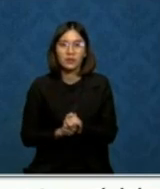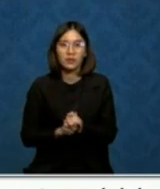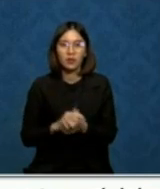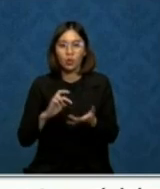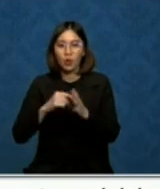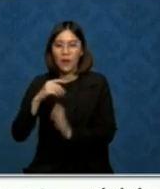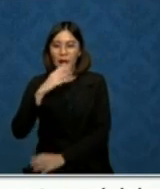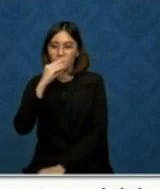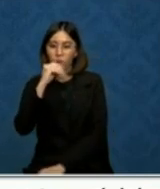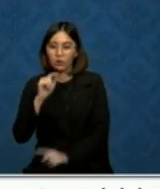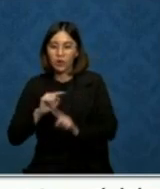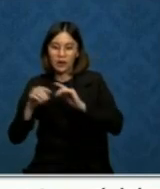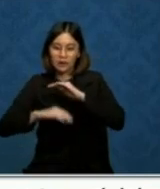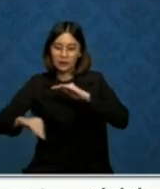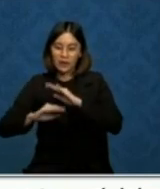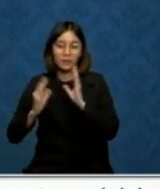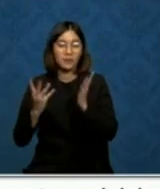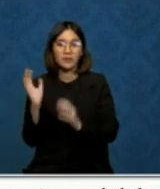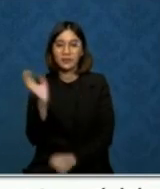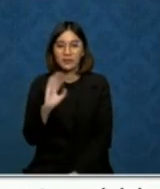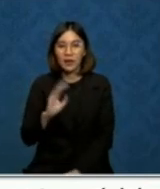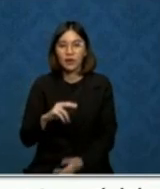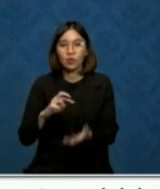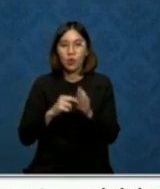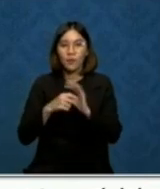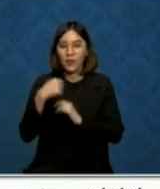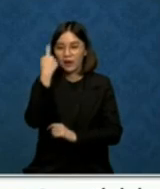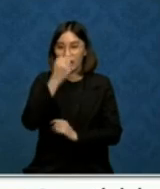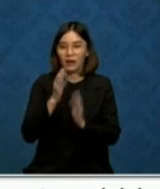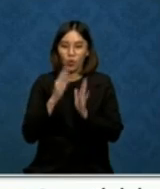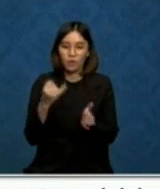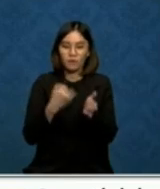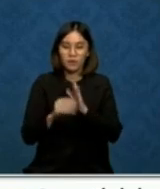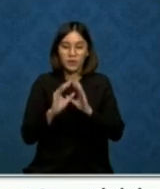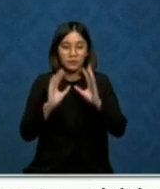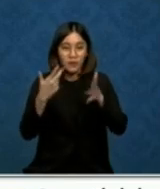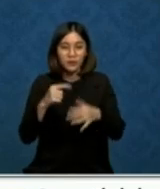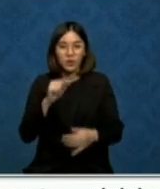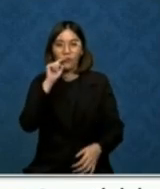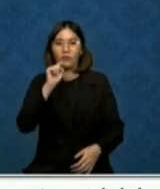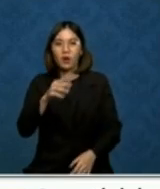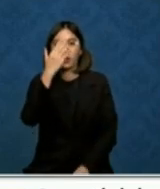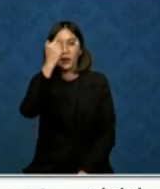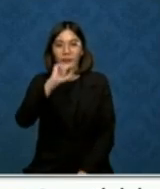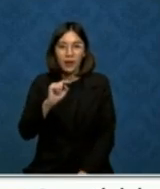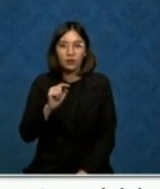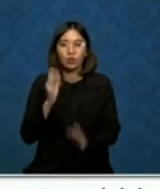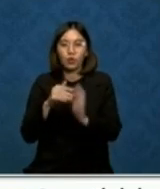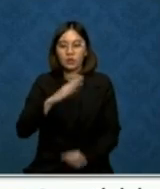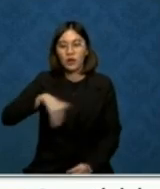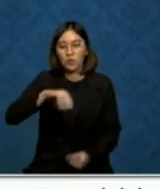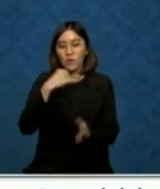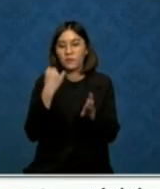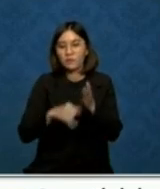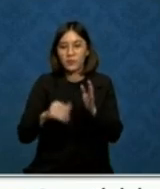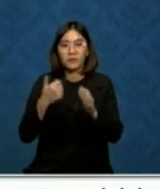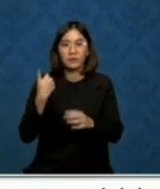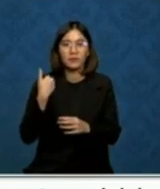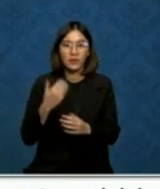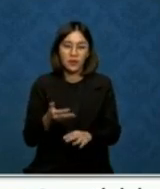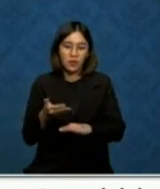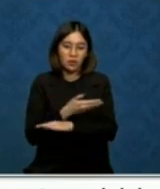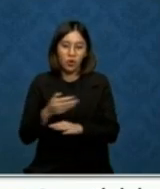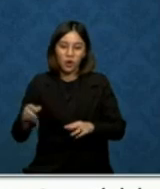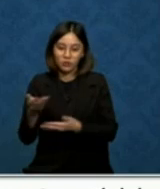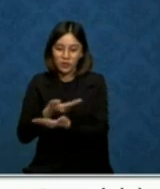กล่าวหาโดยไม่มีมูลทั้งนี้เพื่อไม่ให้มีผู้บริสุทธิ์ถูกกล่าวหาเพราะทุกคนคือผู้บริสุทธิ์ก่อนที่จะได้รับการวินิจฉัยอ